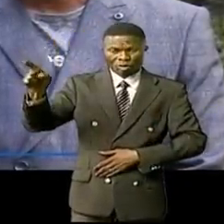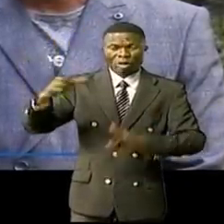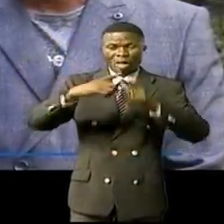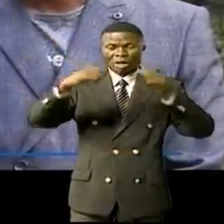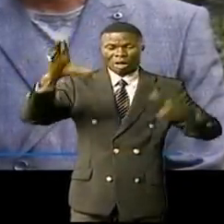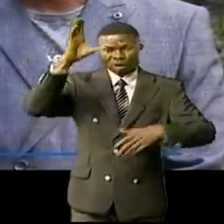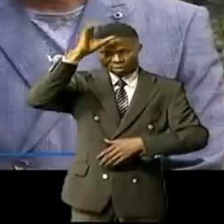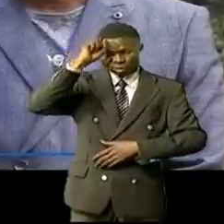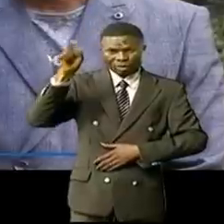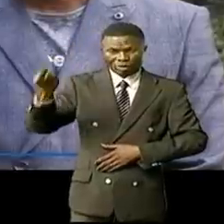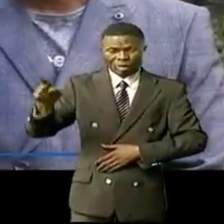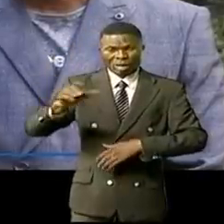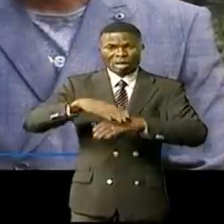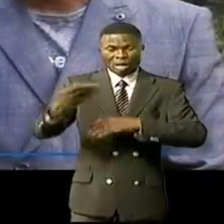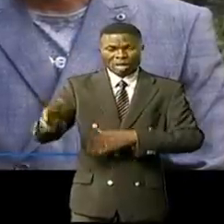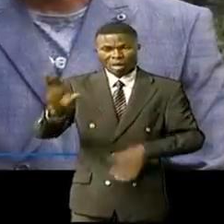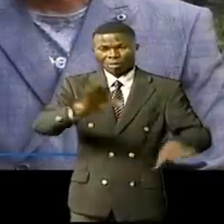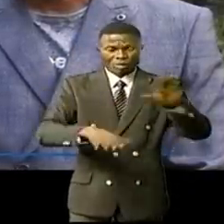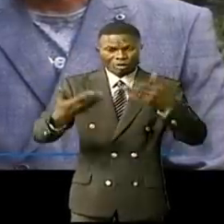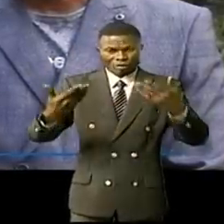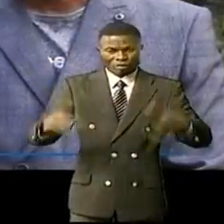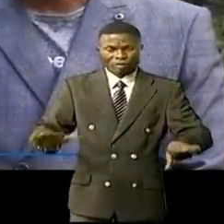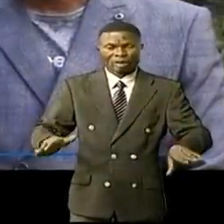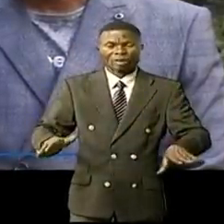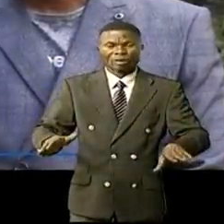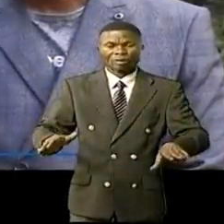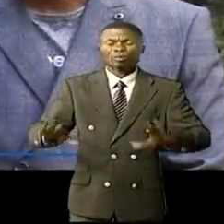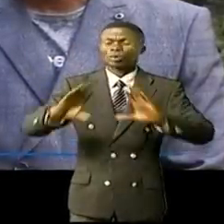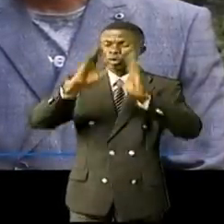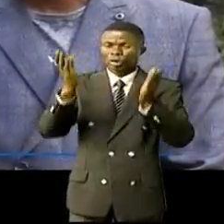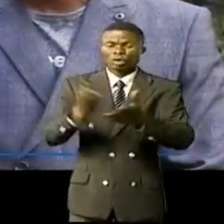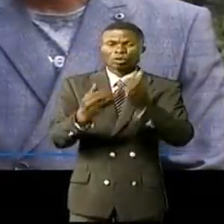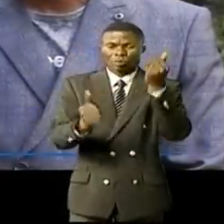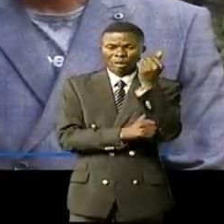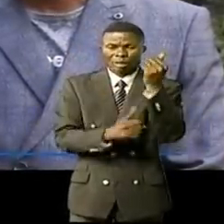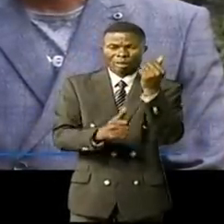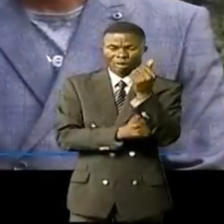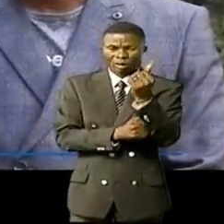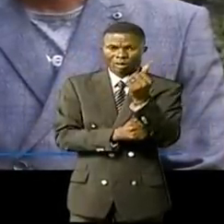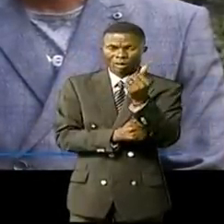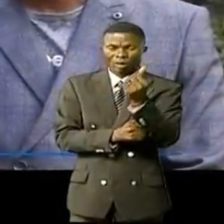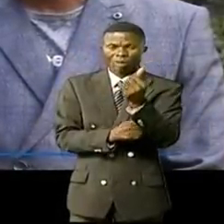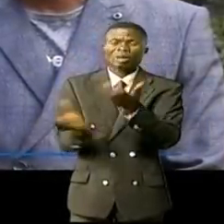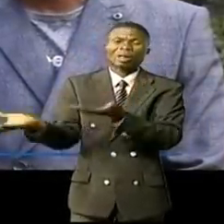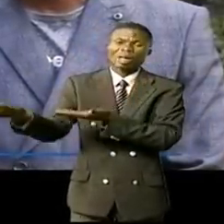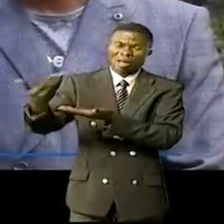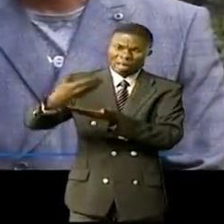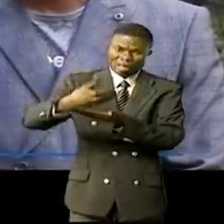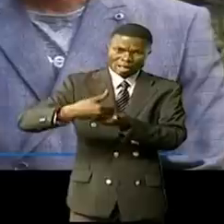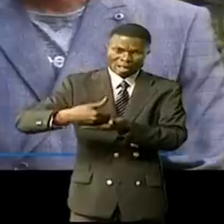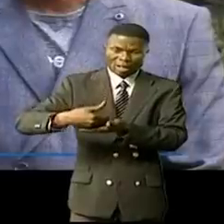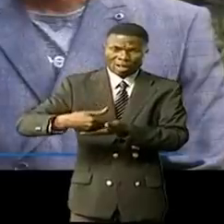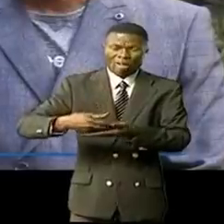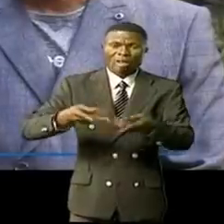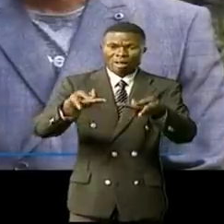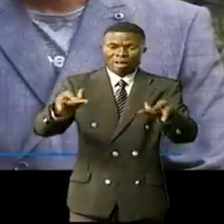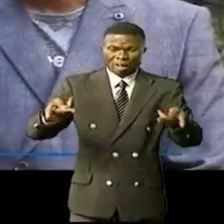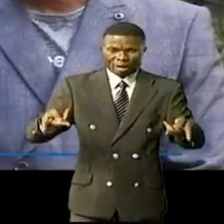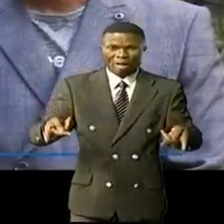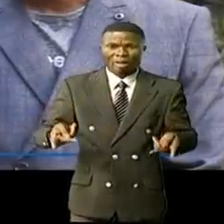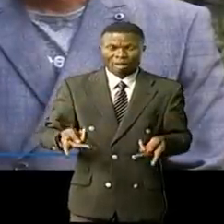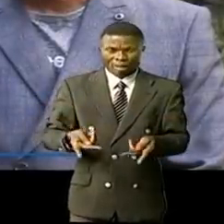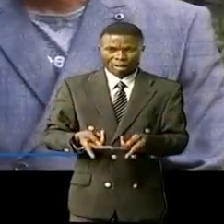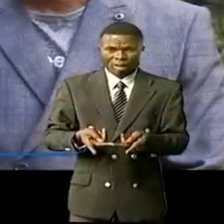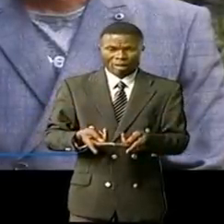Bandundu. Après inhumation, tous seront transbordés sur l'esplanade